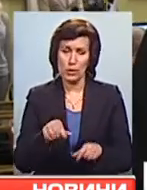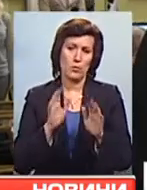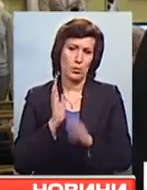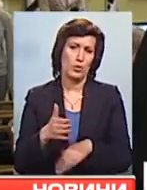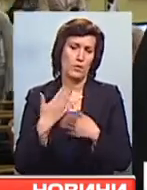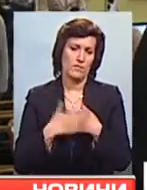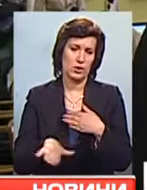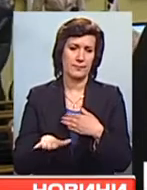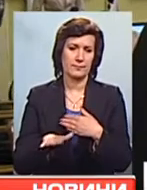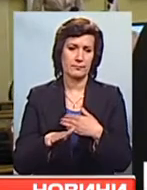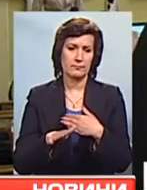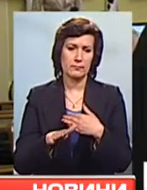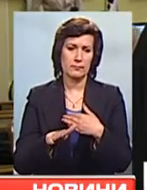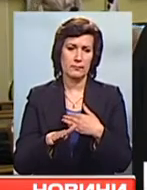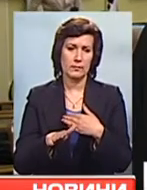будемо вже